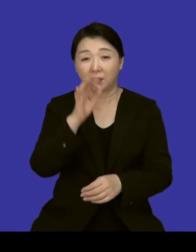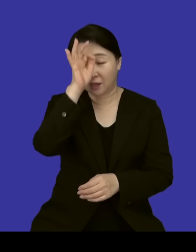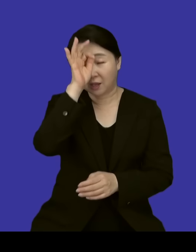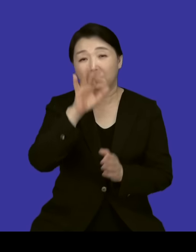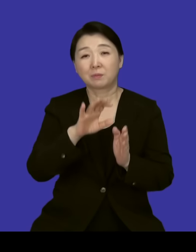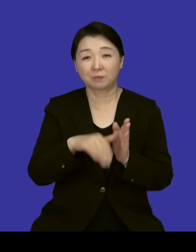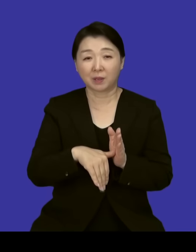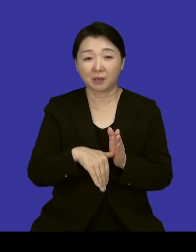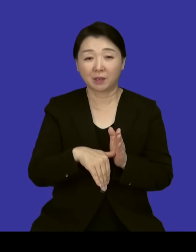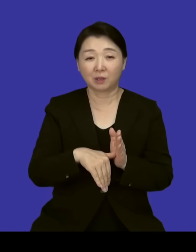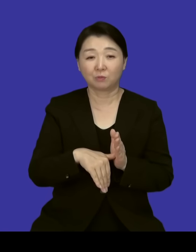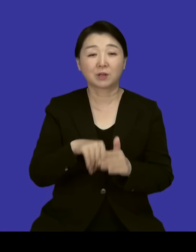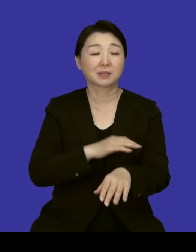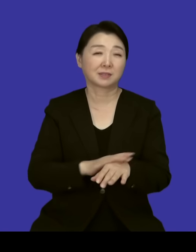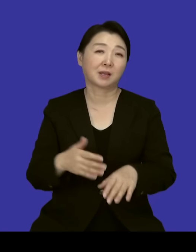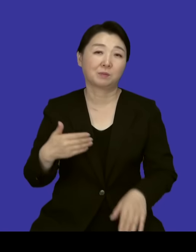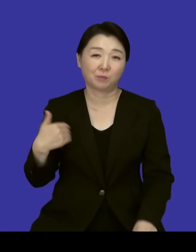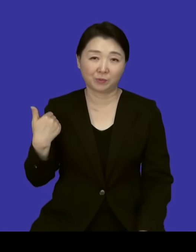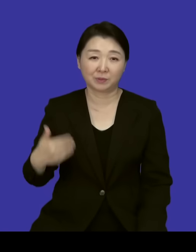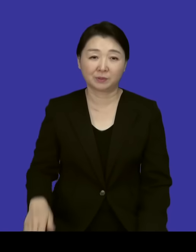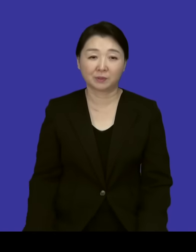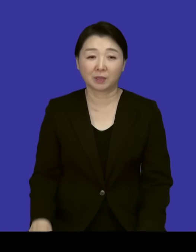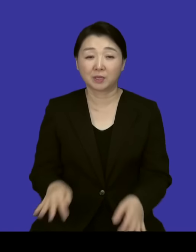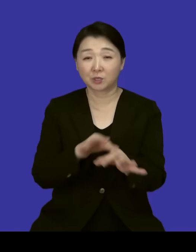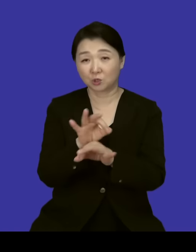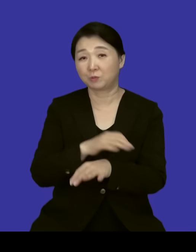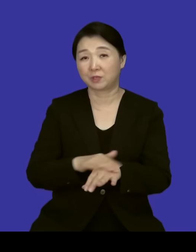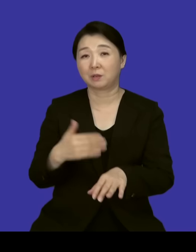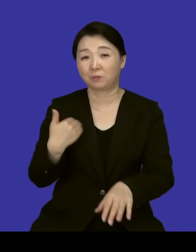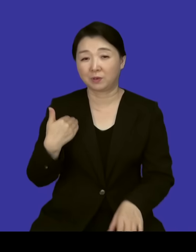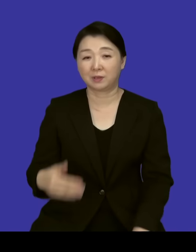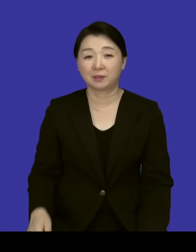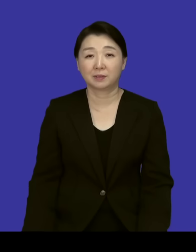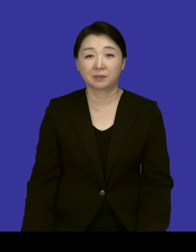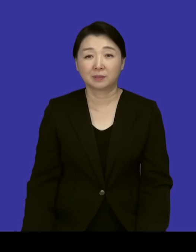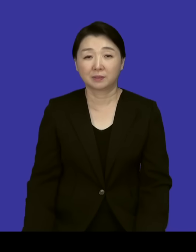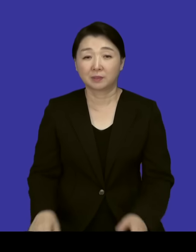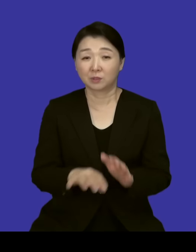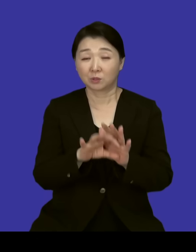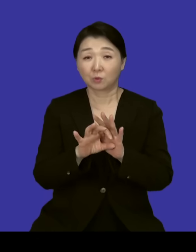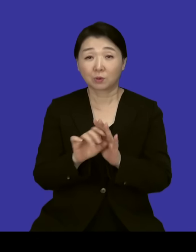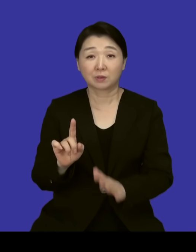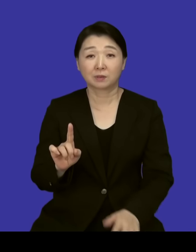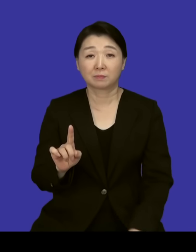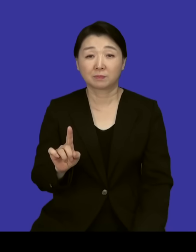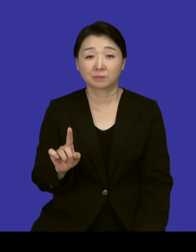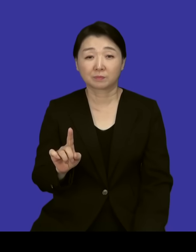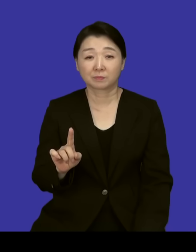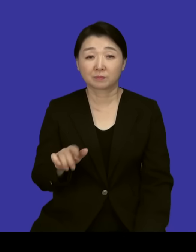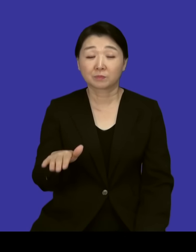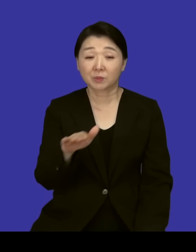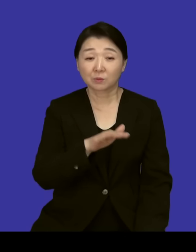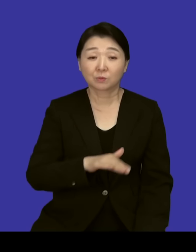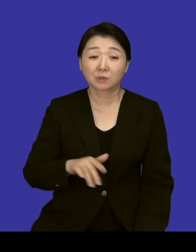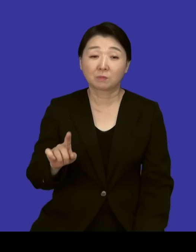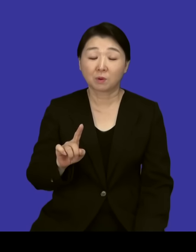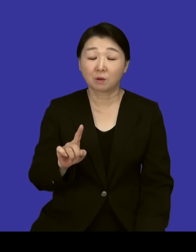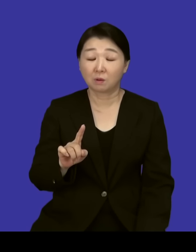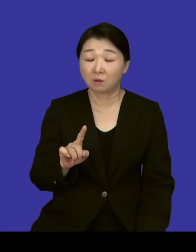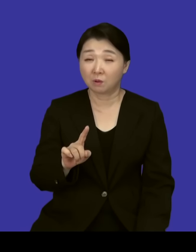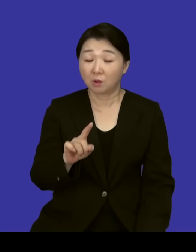때. 우리가 잘 몰랐으니까. 예. 금융을 잘 몰랐으니까. 근데 코로나라는 게 우리가 그